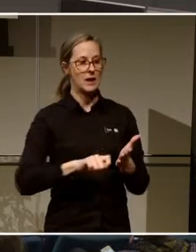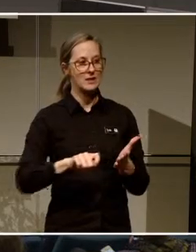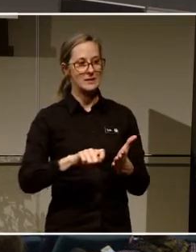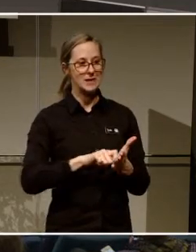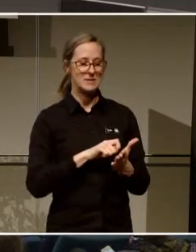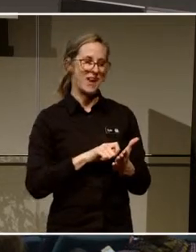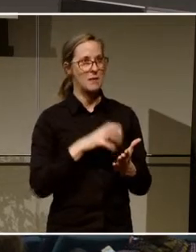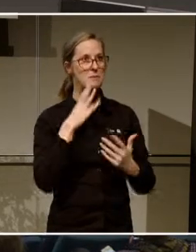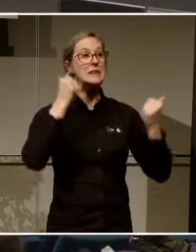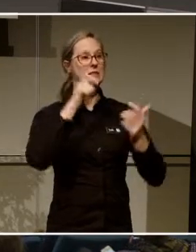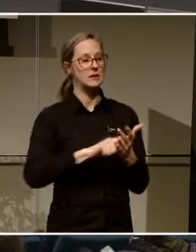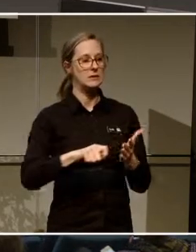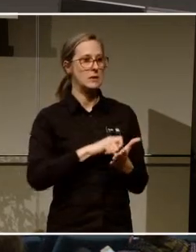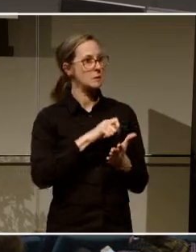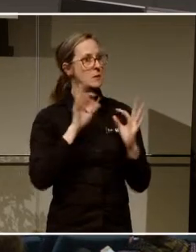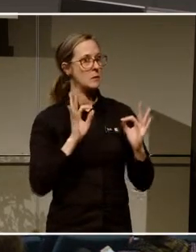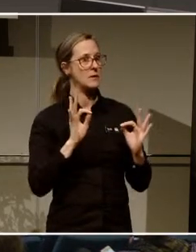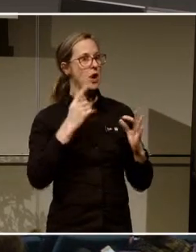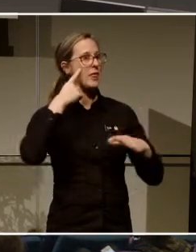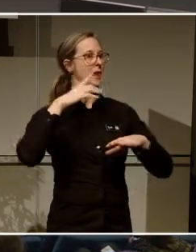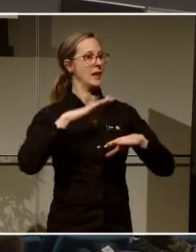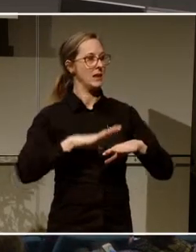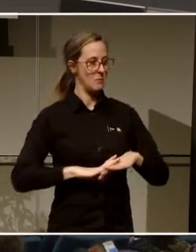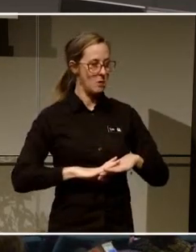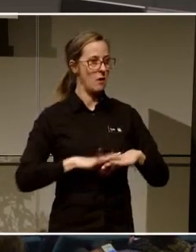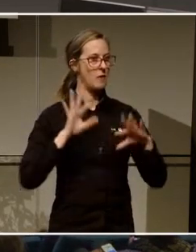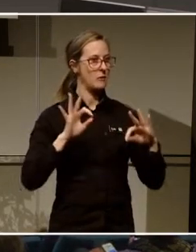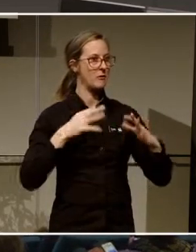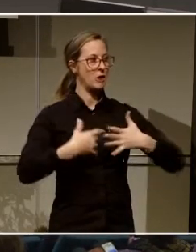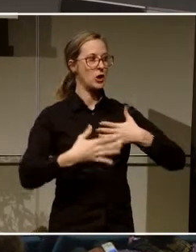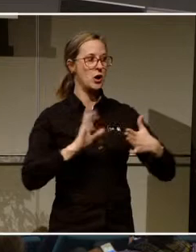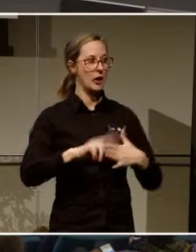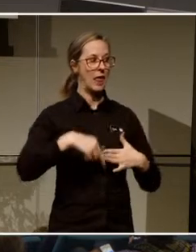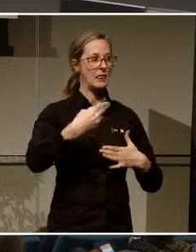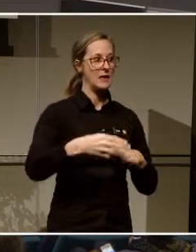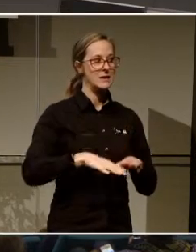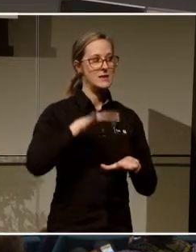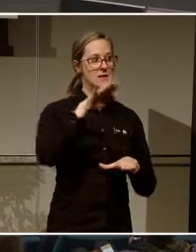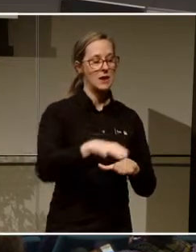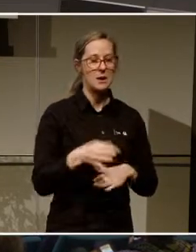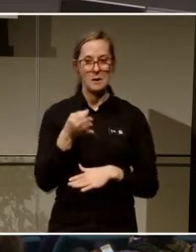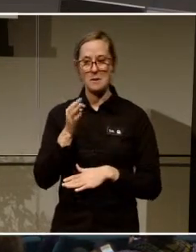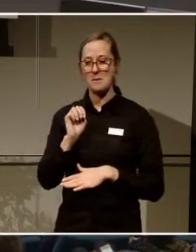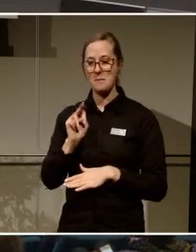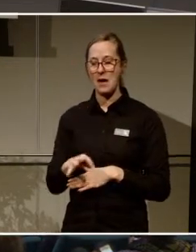konkreta, som är så, vad ska man tänka på, vad ska man göra härnäst? Per, vi börjar med dig. Oh.